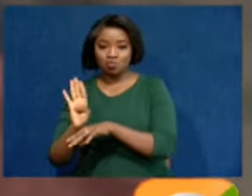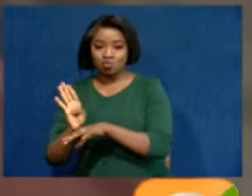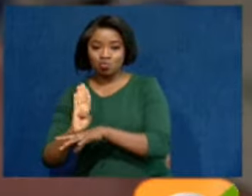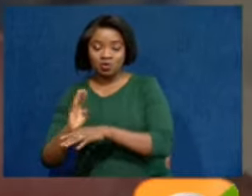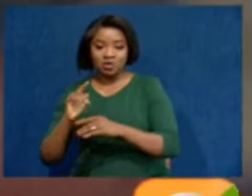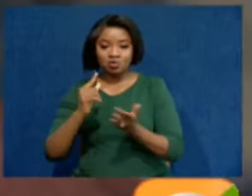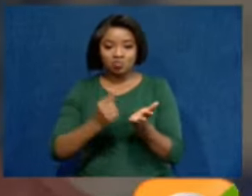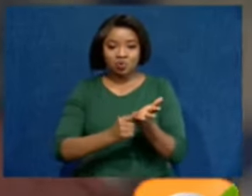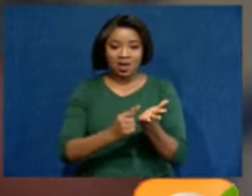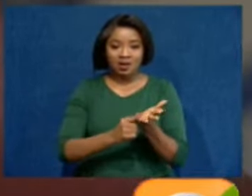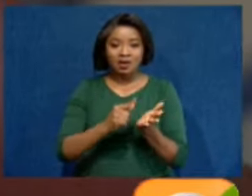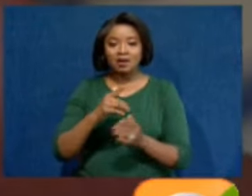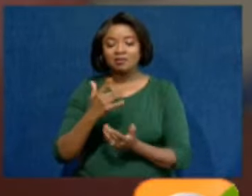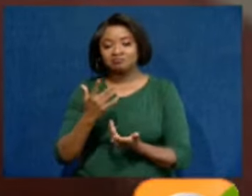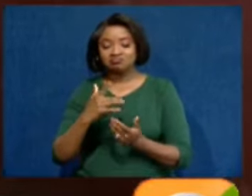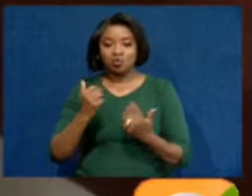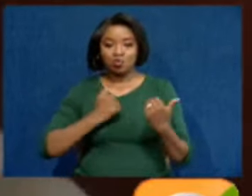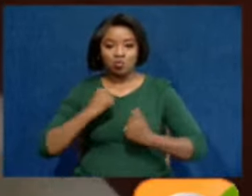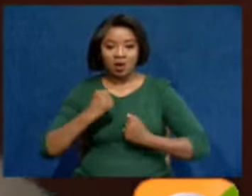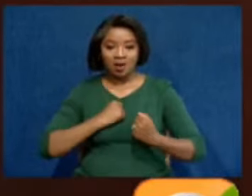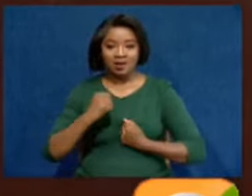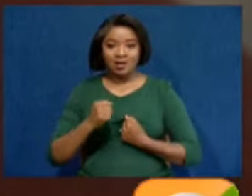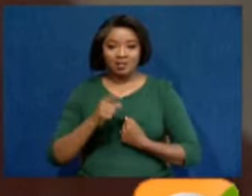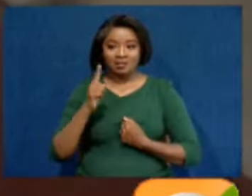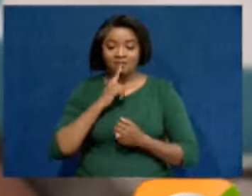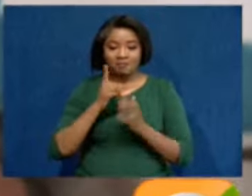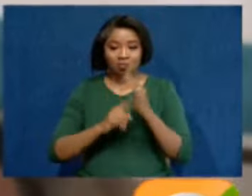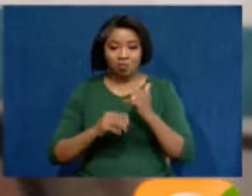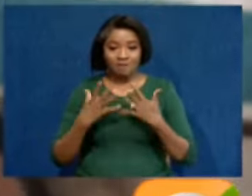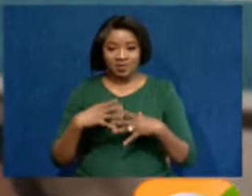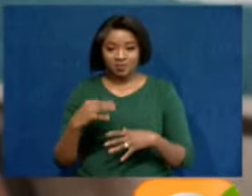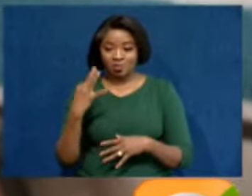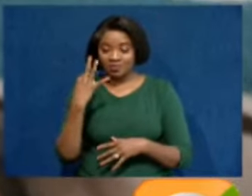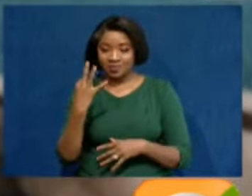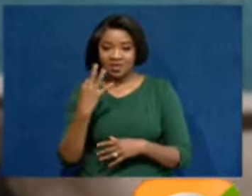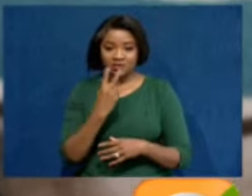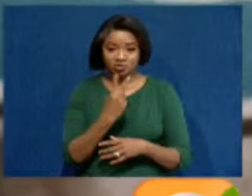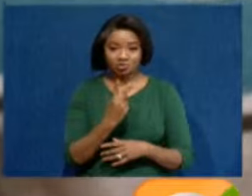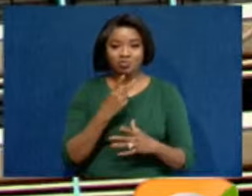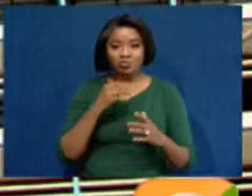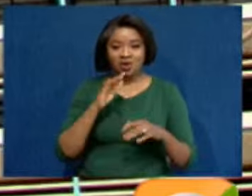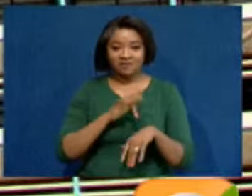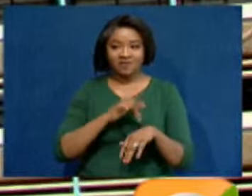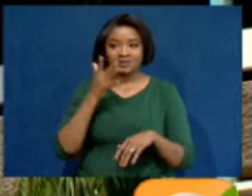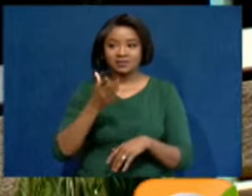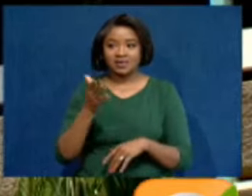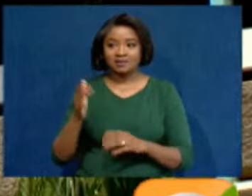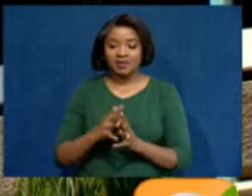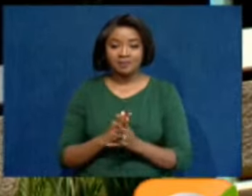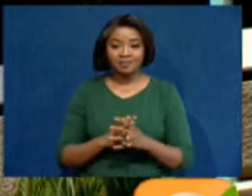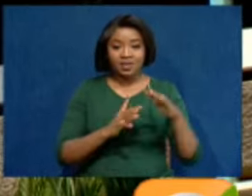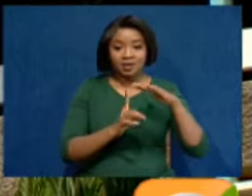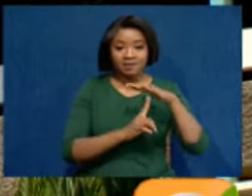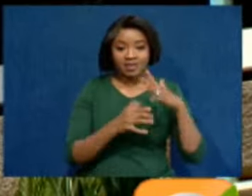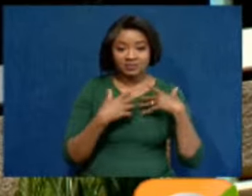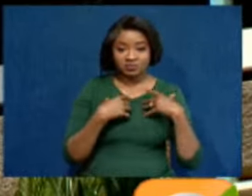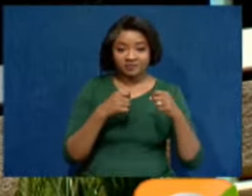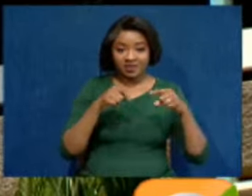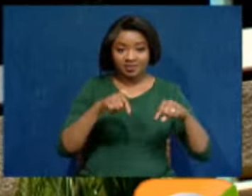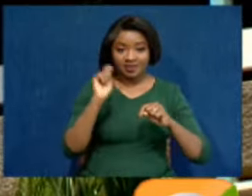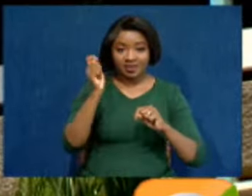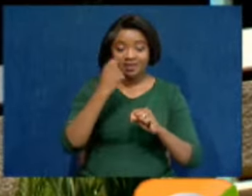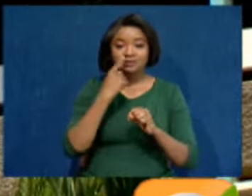Uganda, Rwanda yakithibitisha kuathirika kwa watu 3 na 2 mtawalia. Wizara ya Afya nchini ikisema kuwa